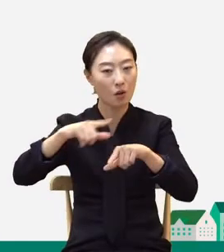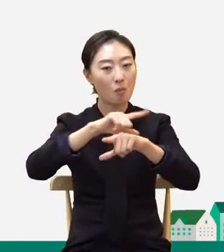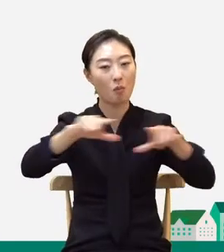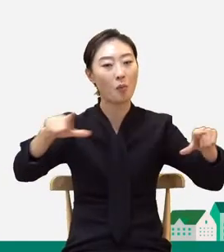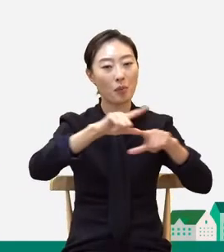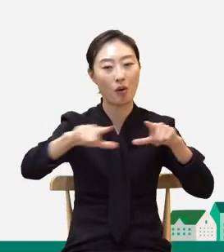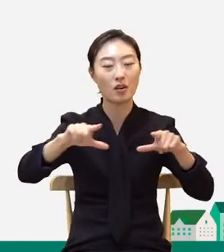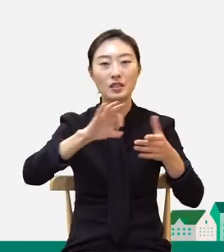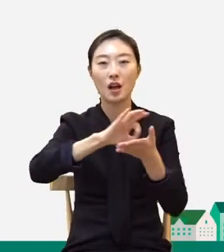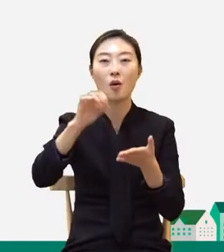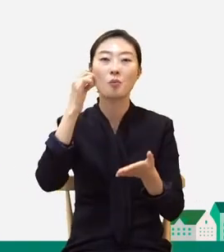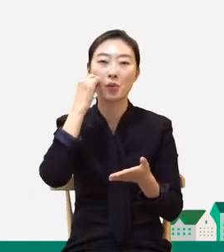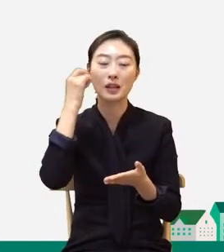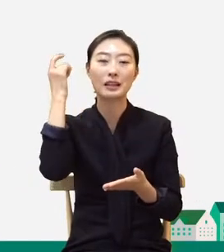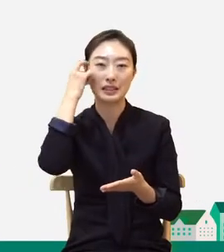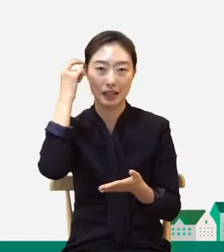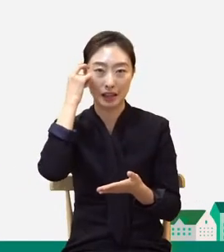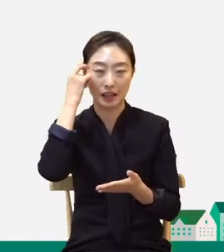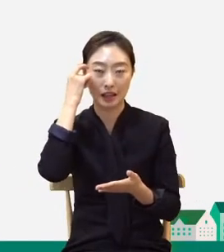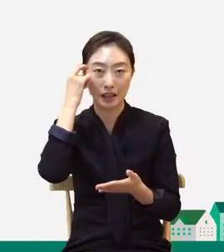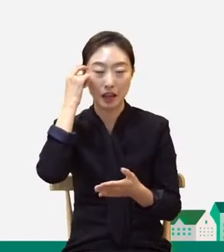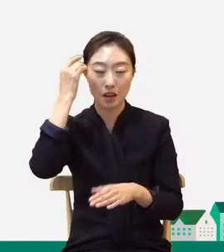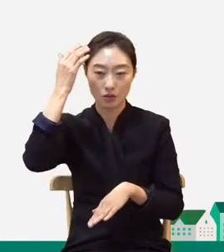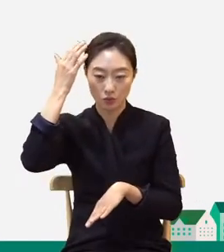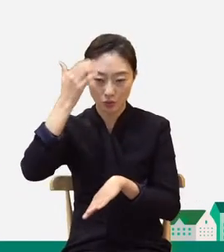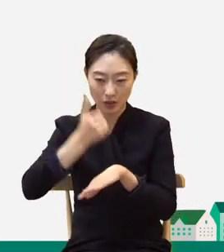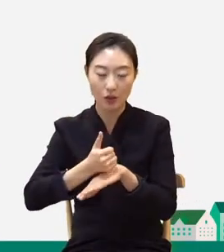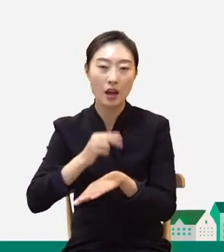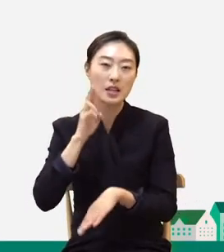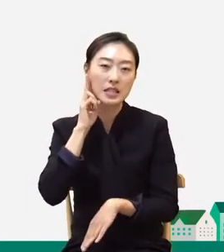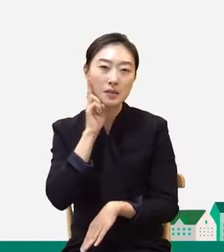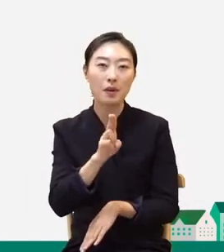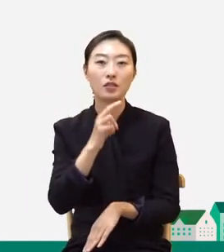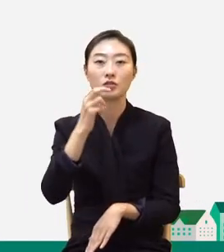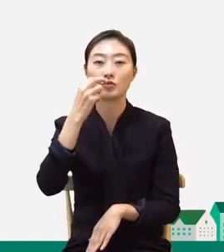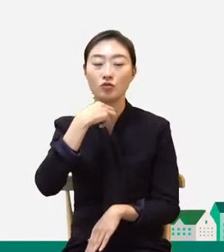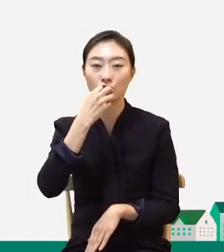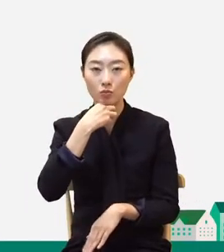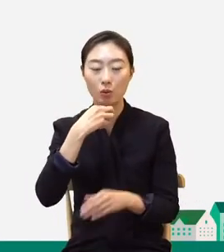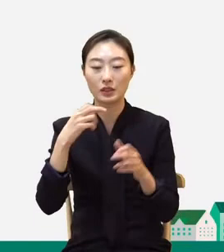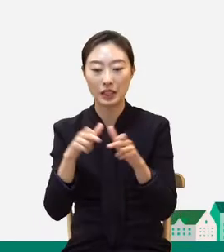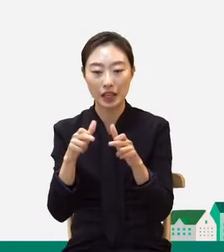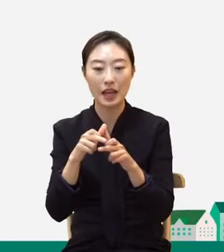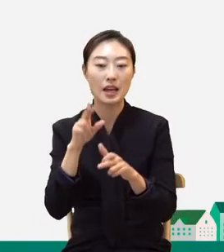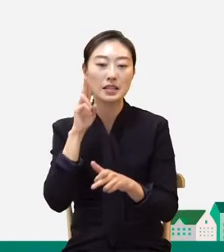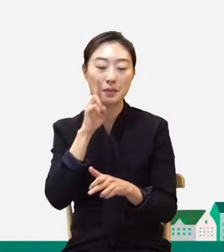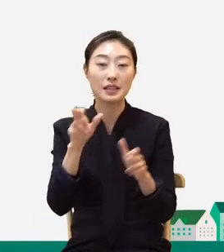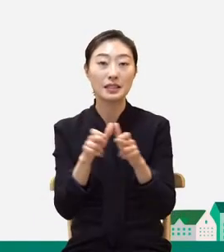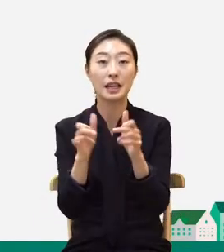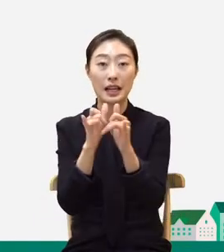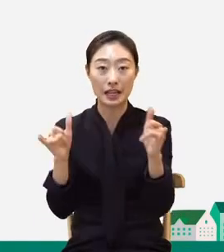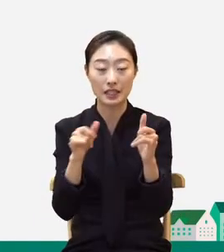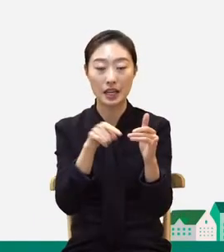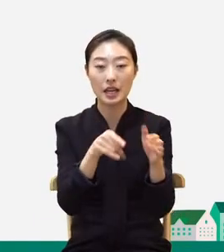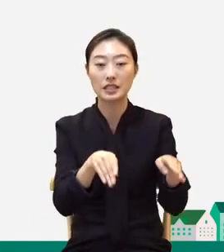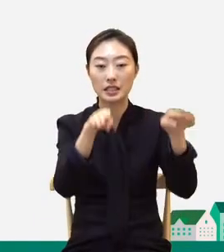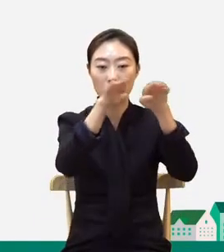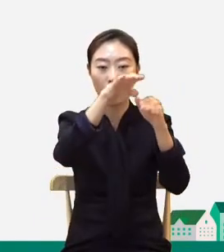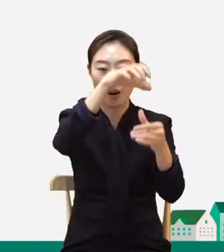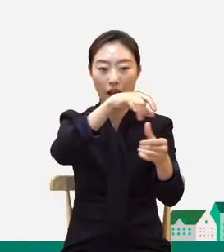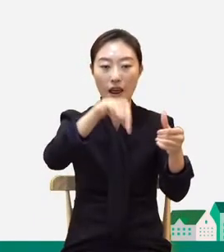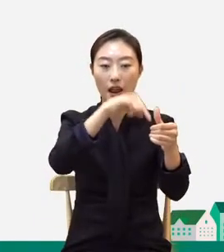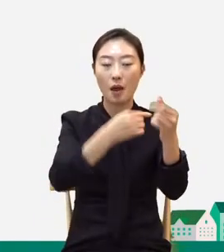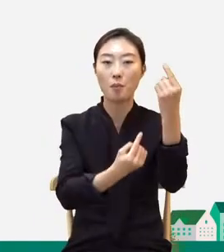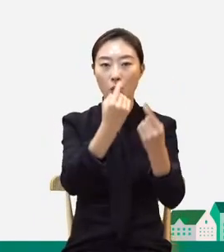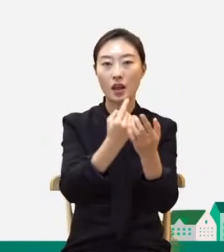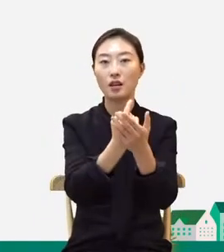생각이 많이 들었고 그래서 더욱더 최중증의 중도의 장애인분들이 탈시설에서 지역사회에 살 수 있는 시도와